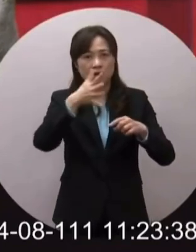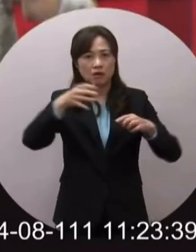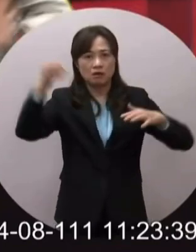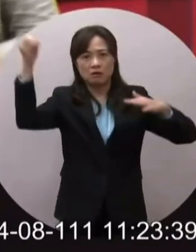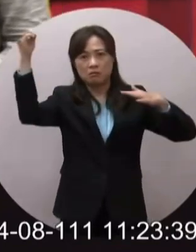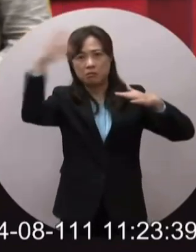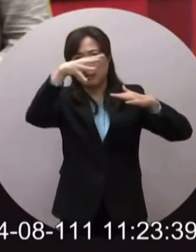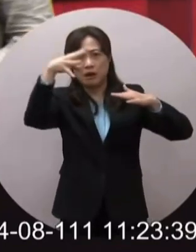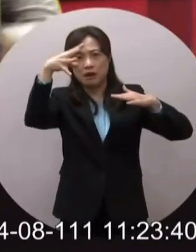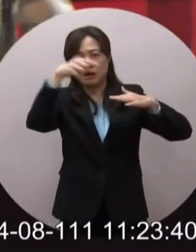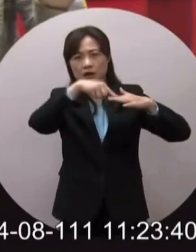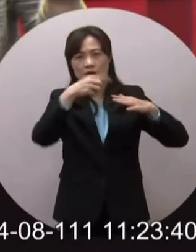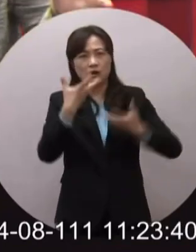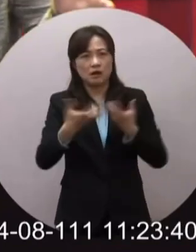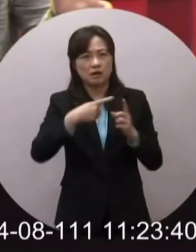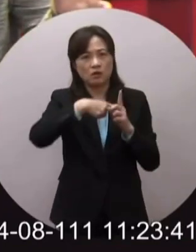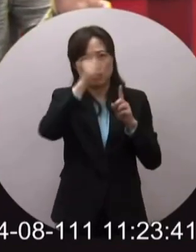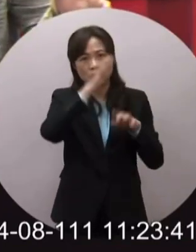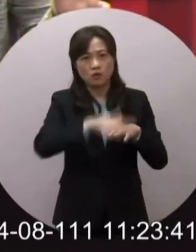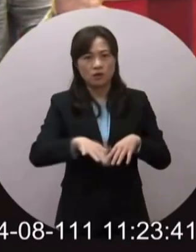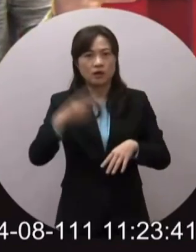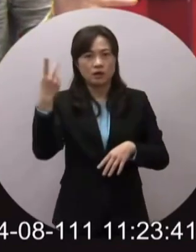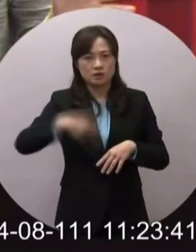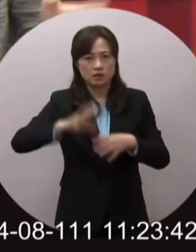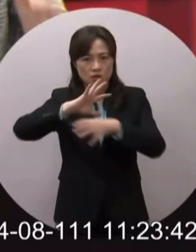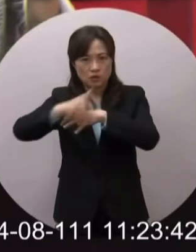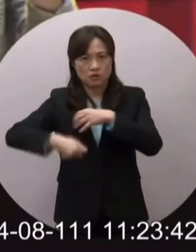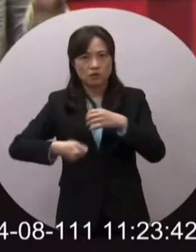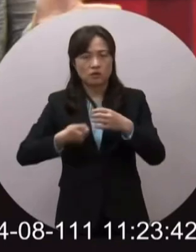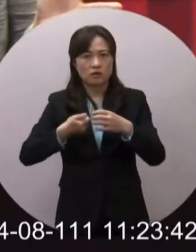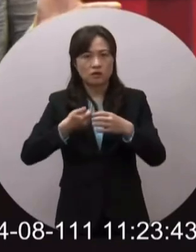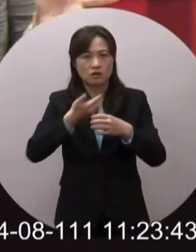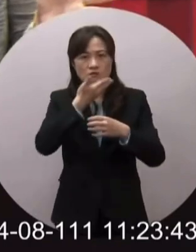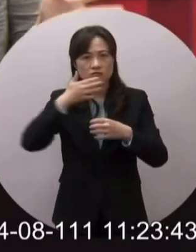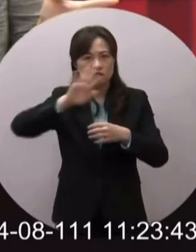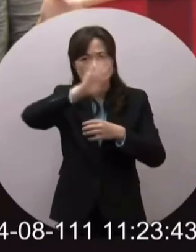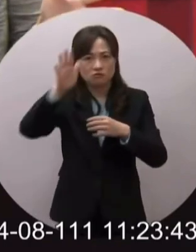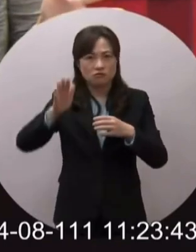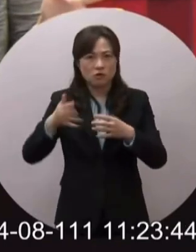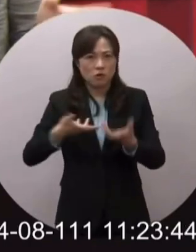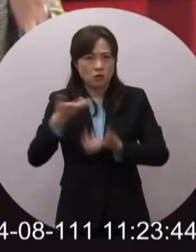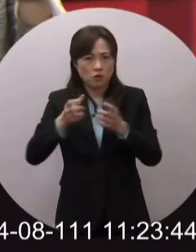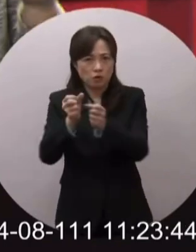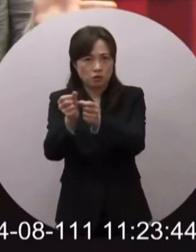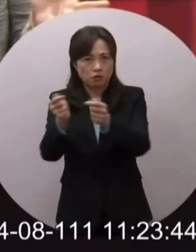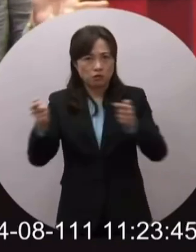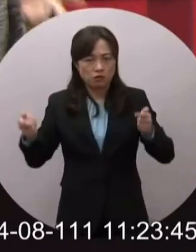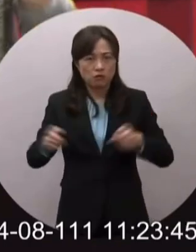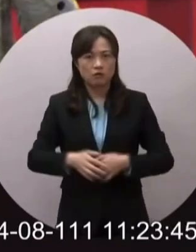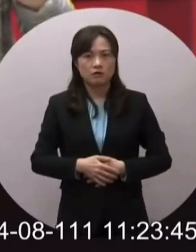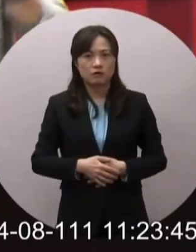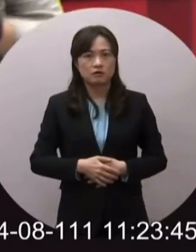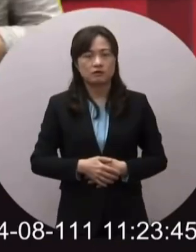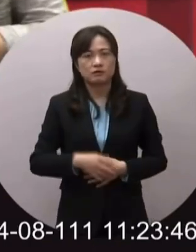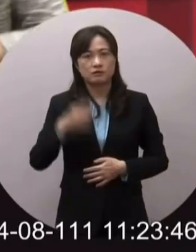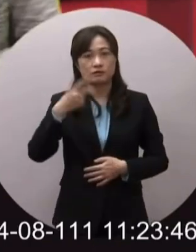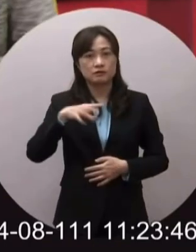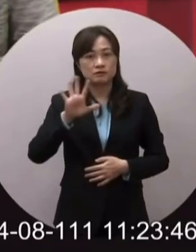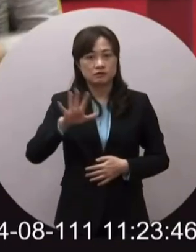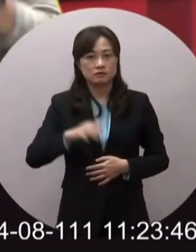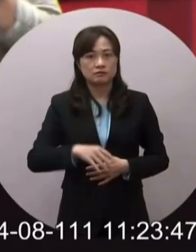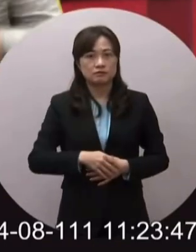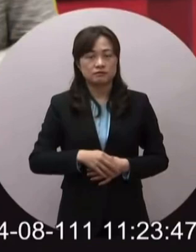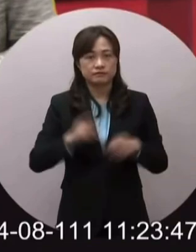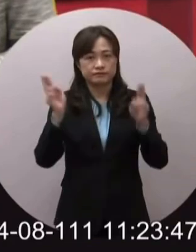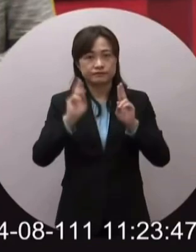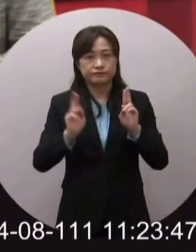况，再加上呢，现在因为全球的气候暖化，实际上也不是这四个月在热了。还有一个呢，因为我们一度院长，你